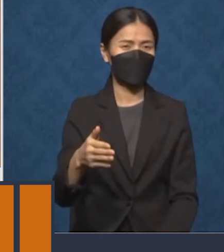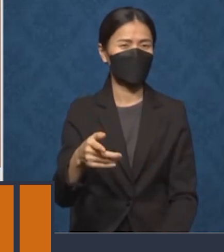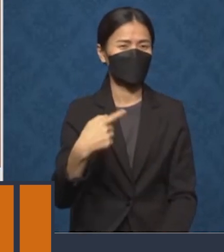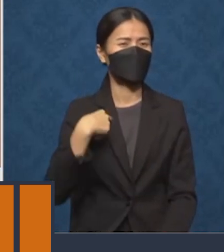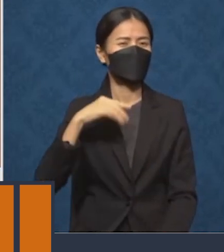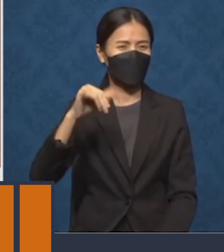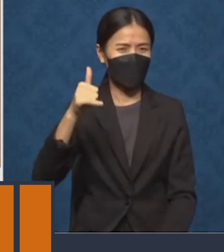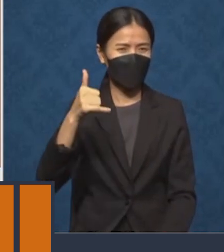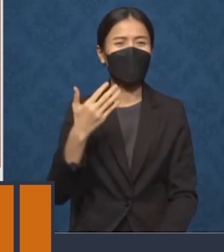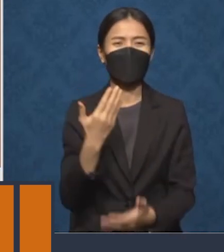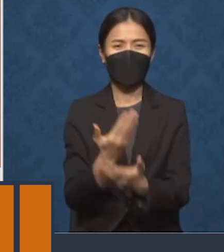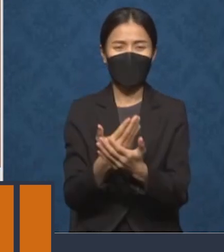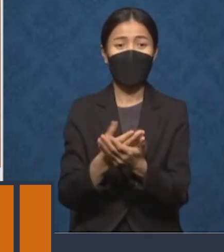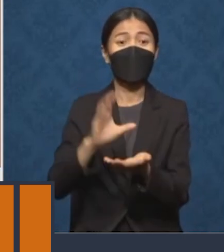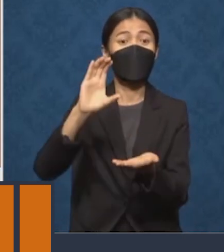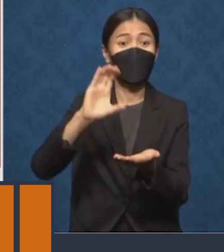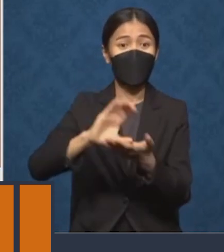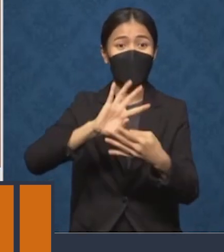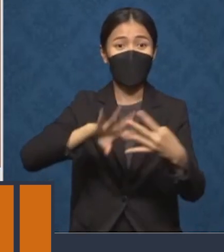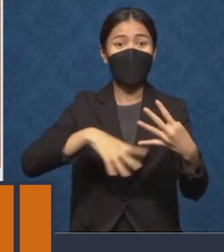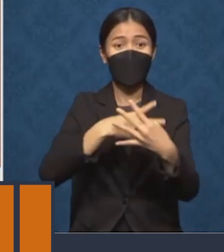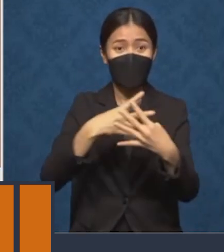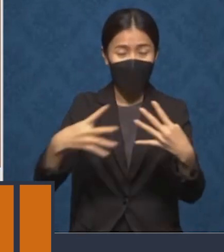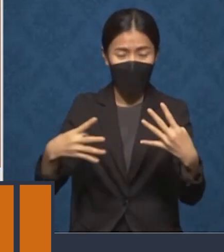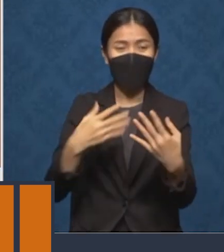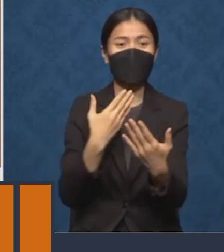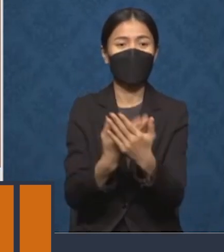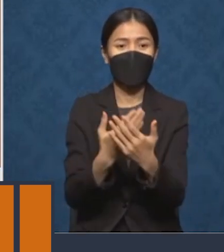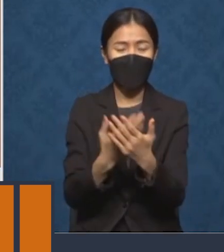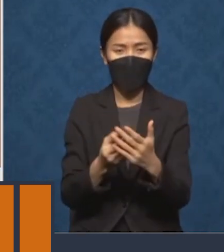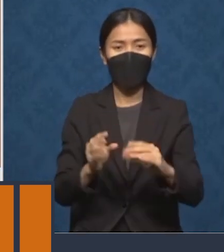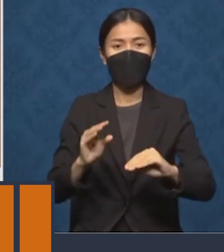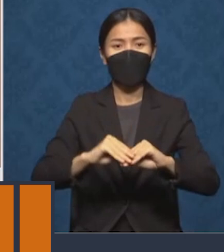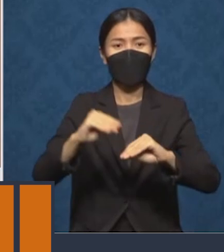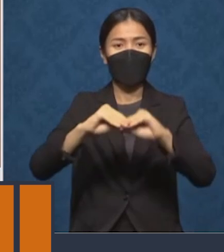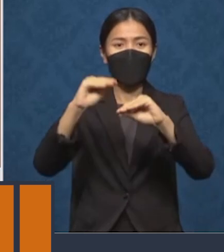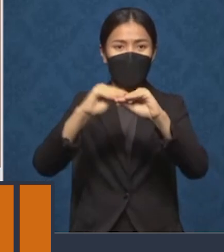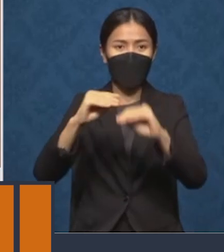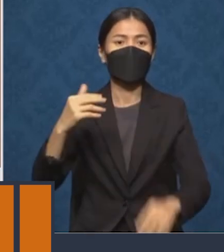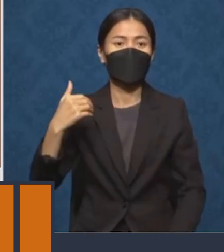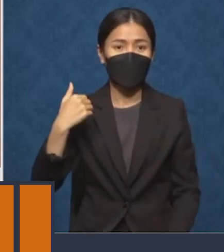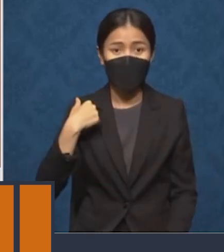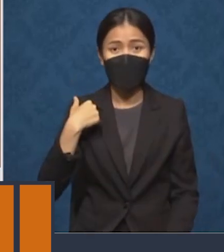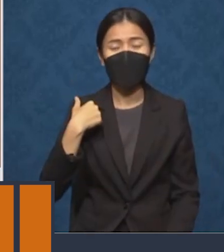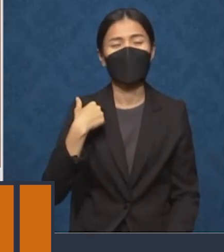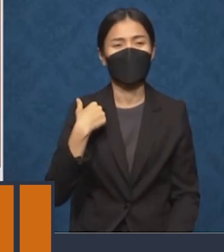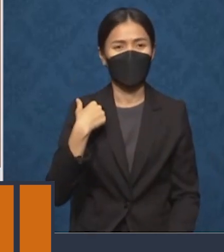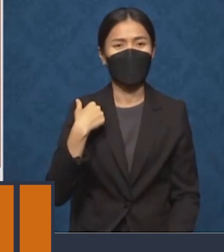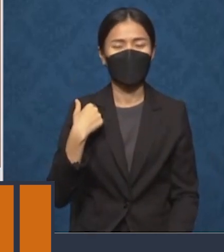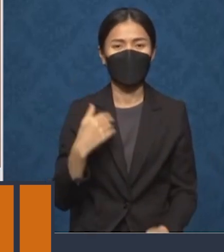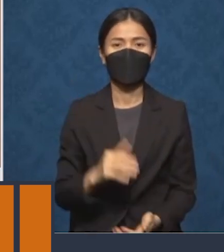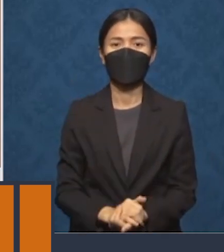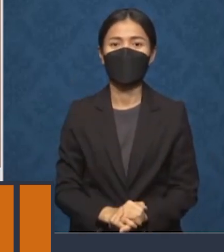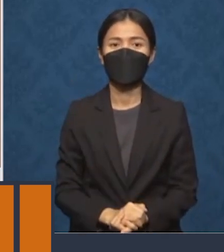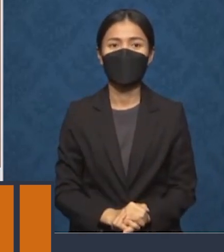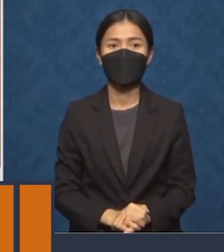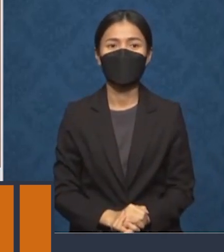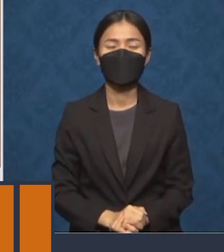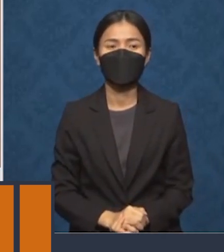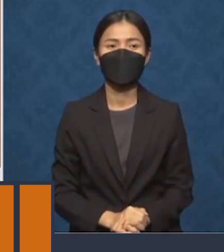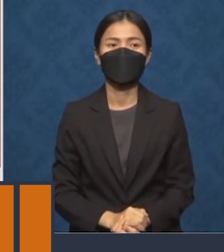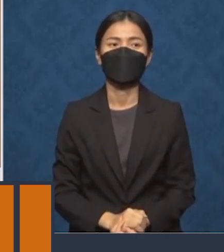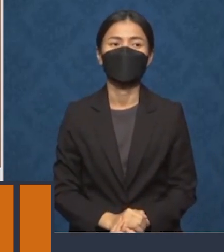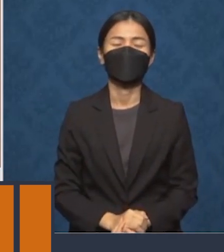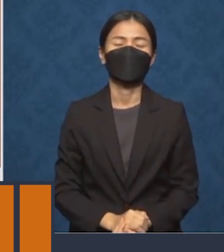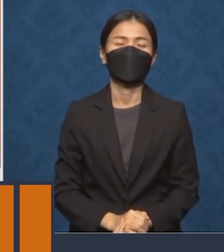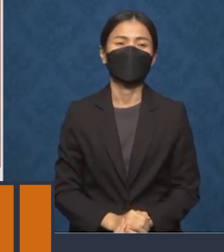งบประมาณเพิ่มขึ้นแน่นอนนะคะจะเป็นสิ่งที่จะตามมากับการเพิ่มหน่วยงานใหม่ ประเด็นต่อมาที่เราต้องปรับโครงสร้างที่ท่านพิธาได้แตะไปบ้